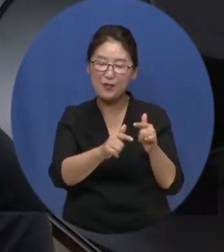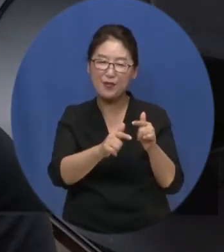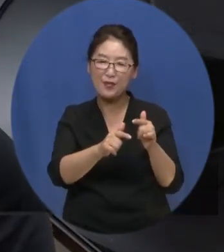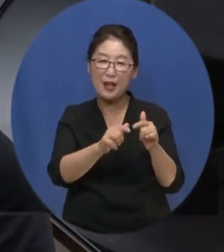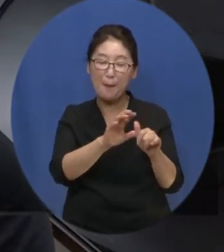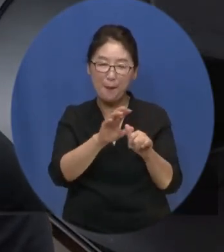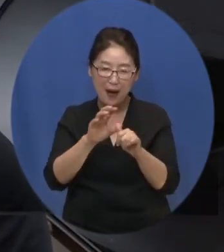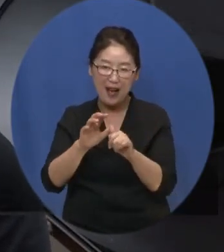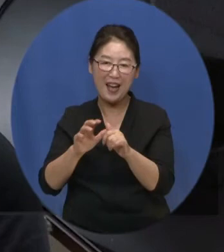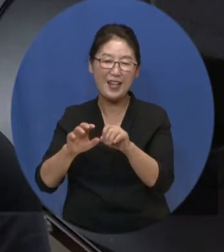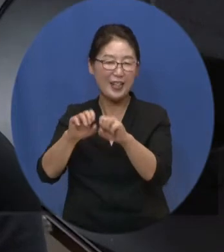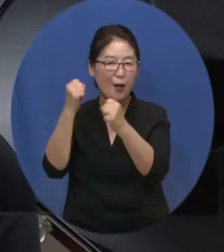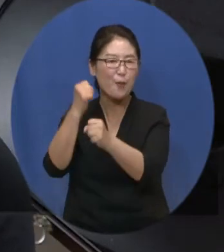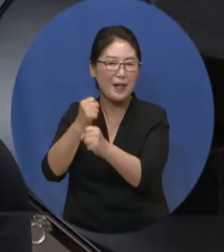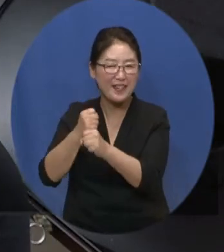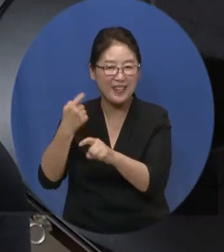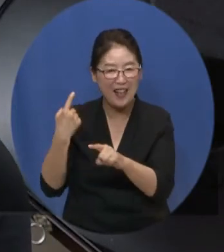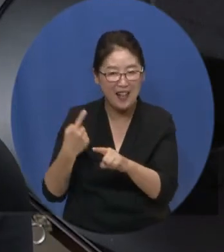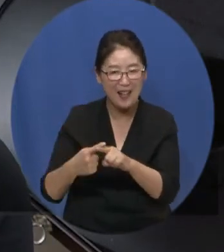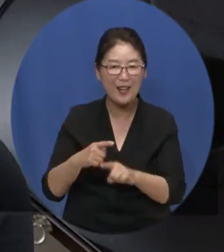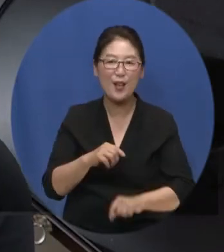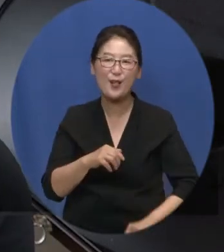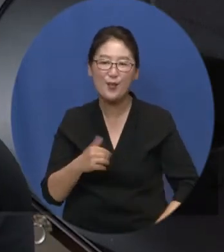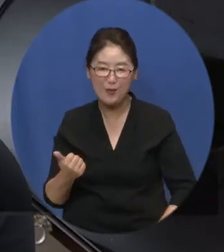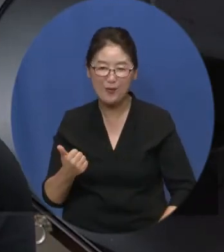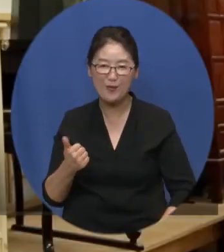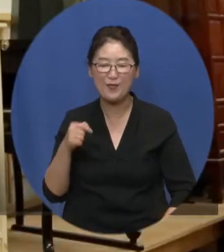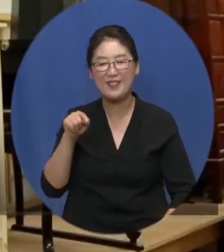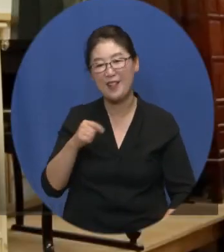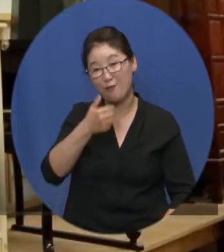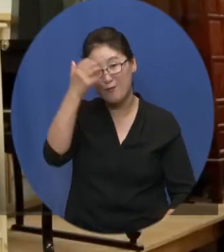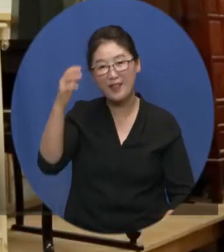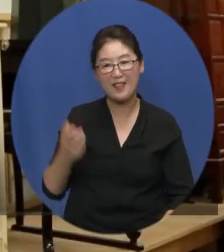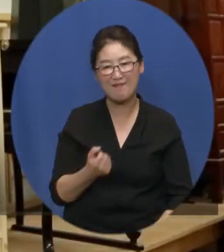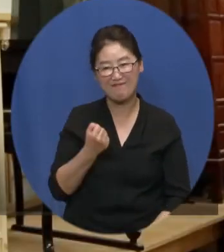죽는 게 제 꿈인 거죠